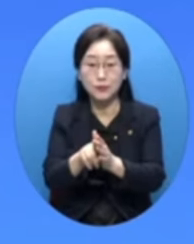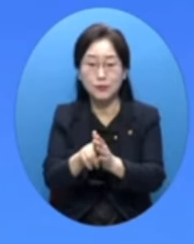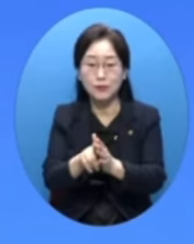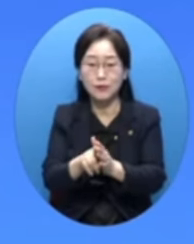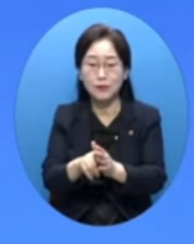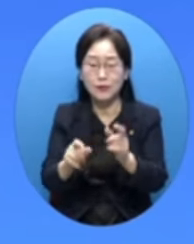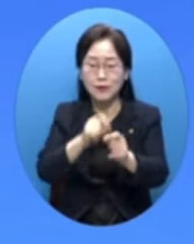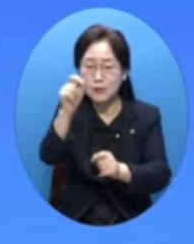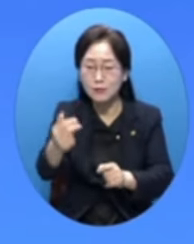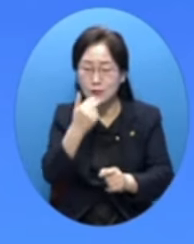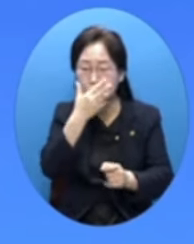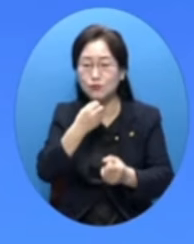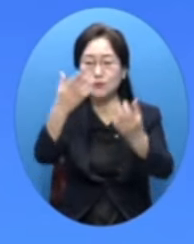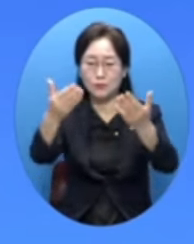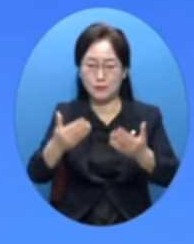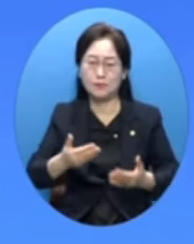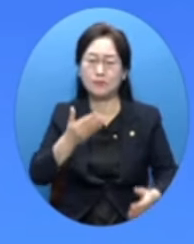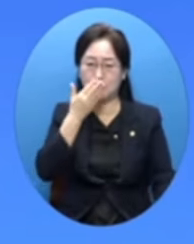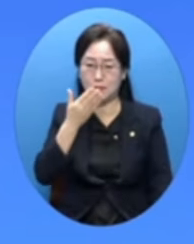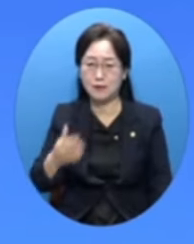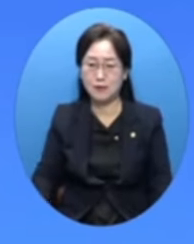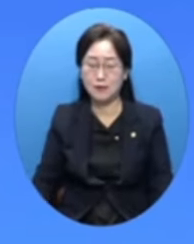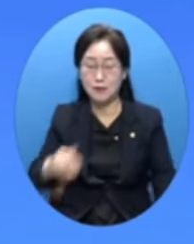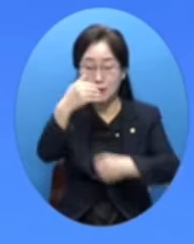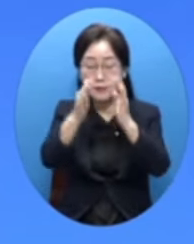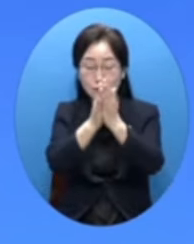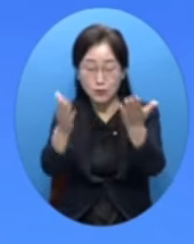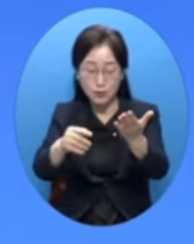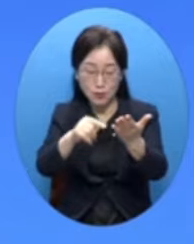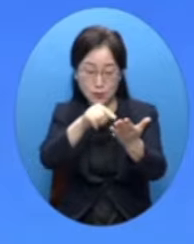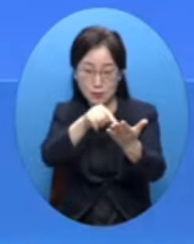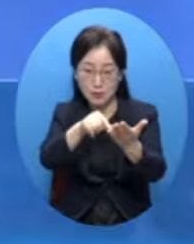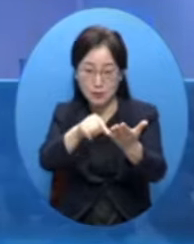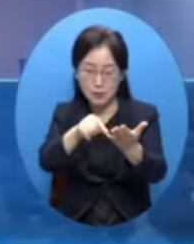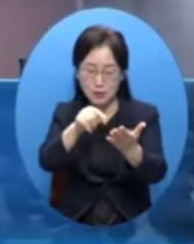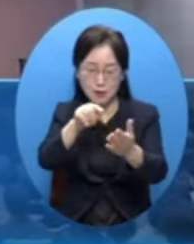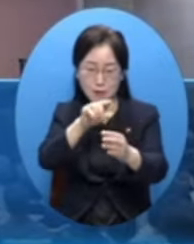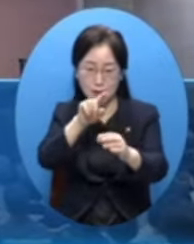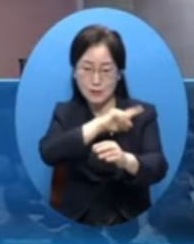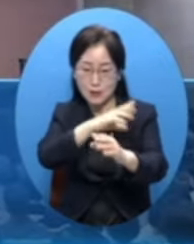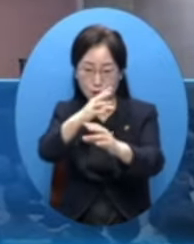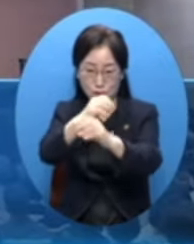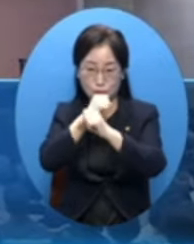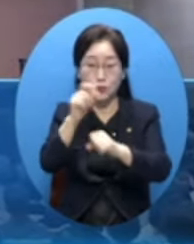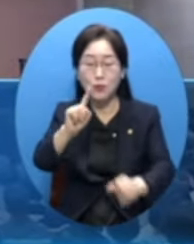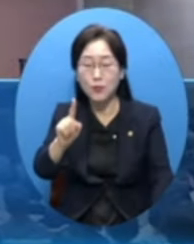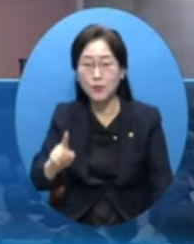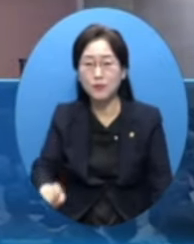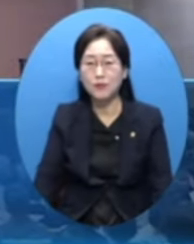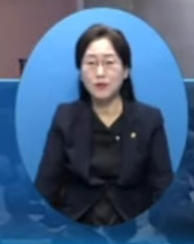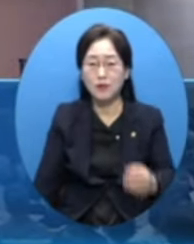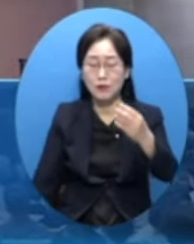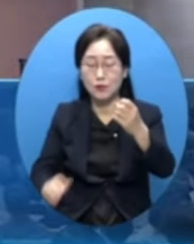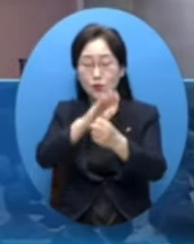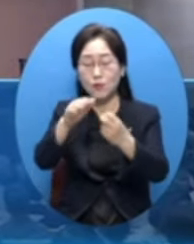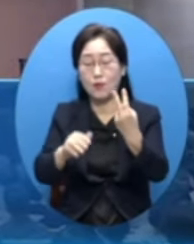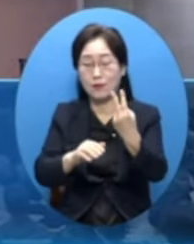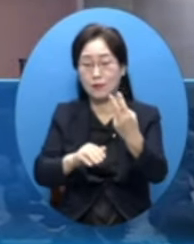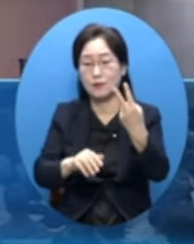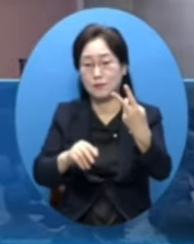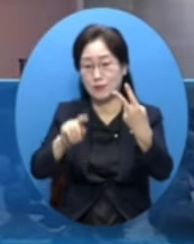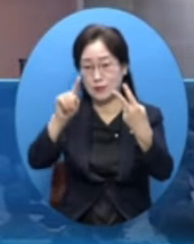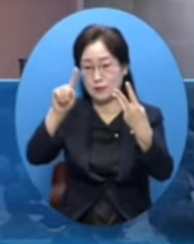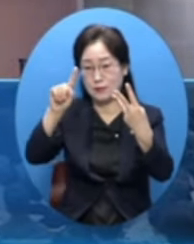영생의 축복을 받게 됩니다. 성경 전체 요절이 요한복음 3장 16절인데 이와 같이 말씀하고 있습니다. 하나님이